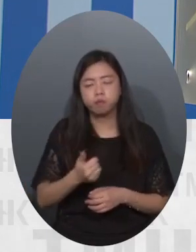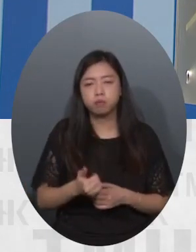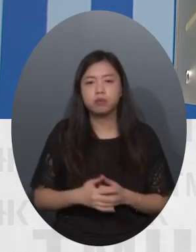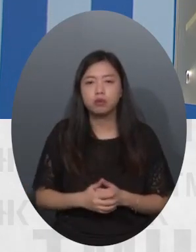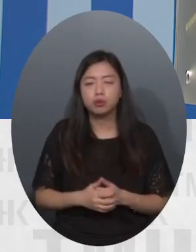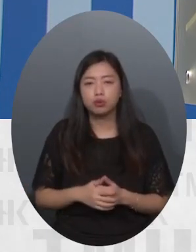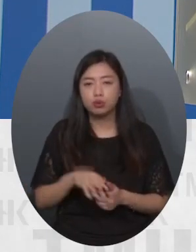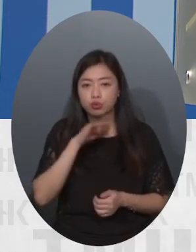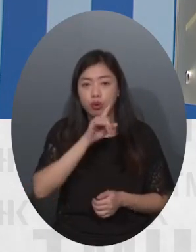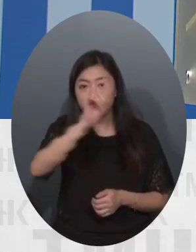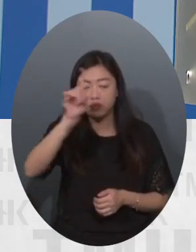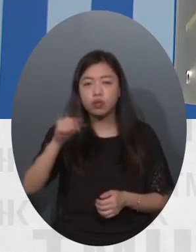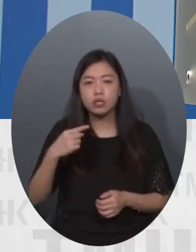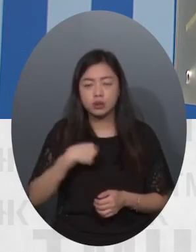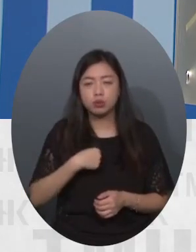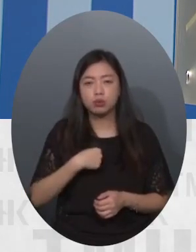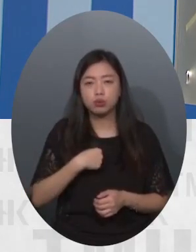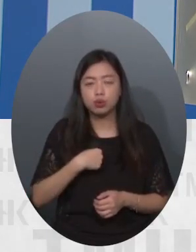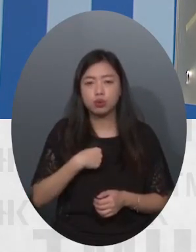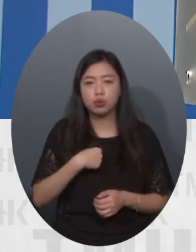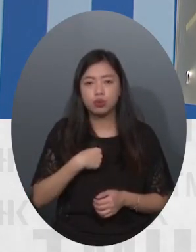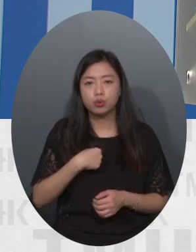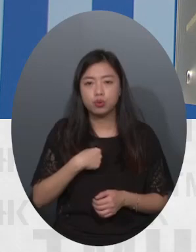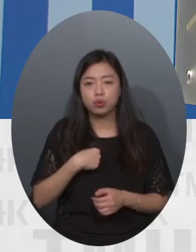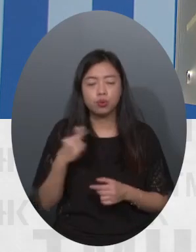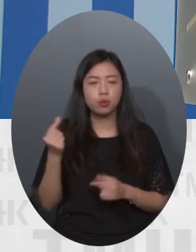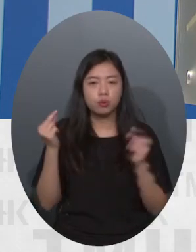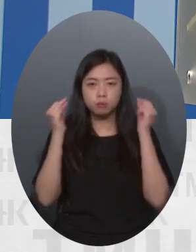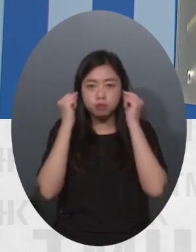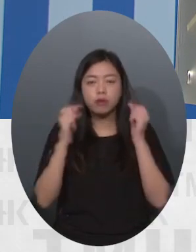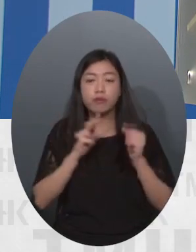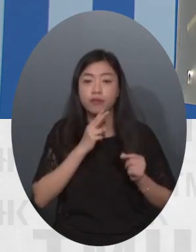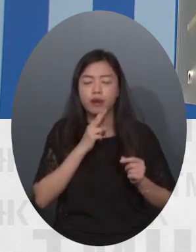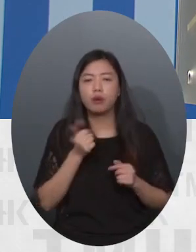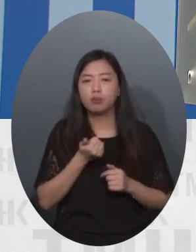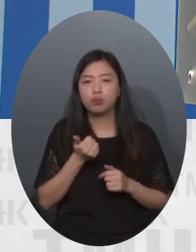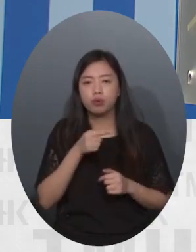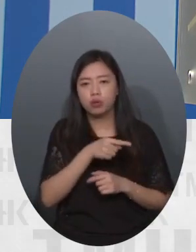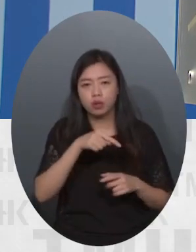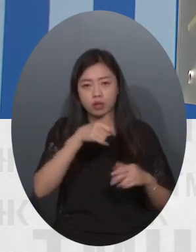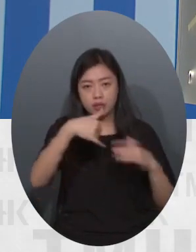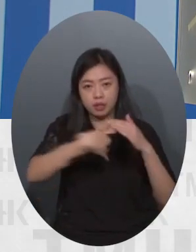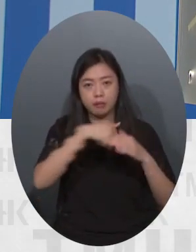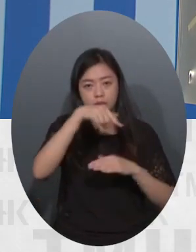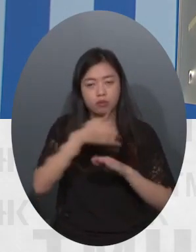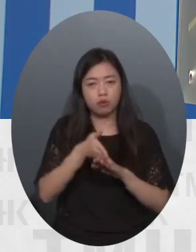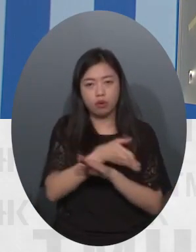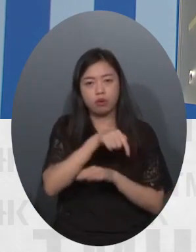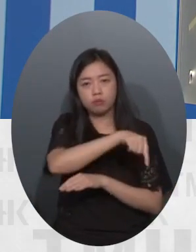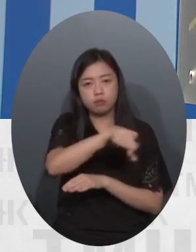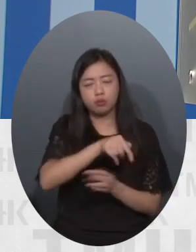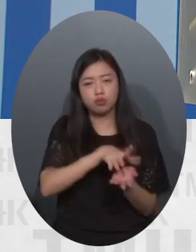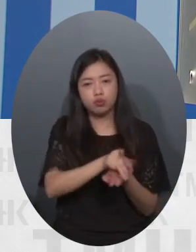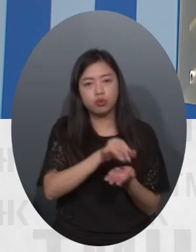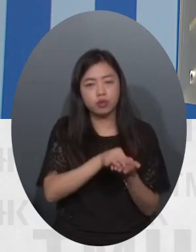如果各位有需要傳譯耳筒機，請向位於會議廳入口處的耳筒機櫃台